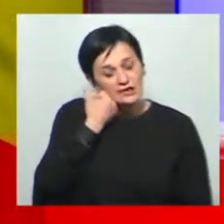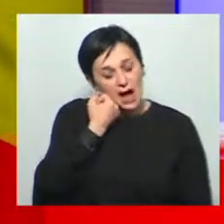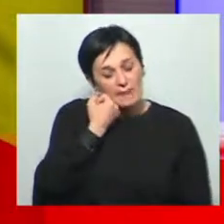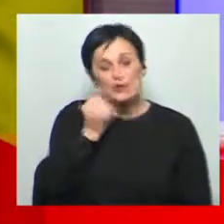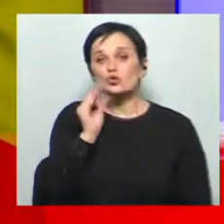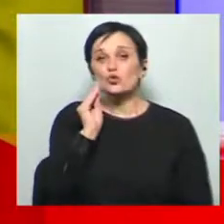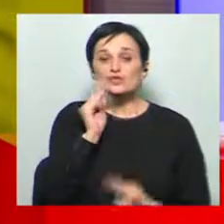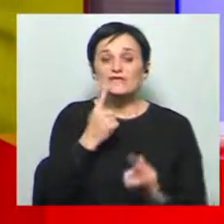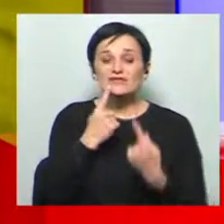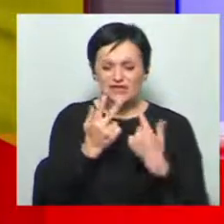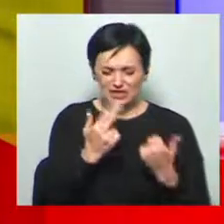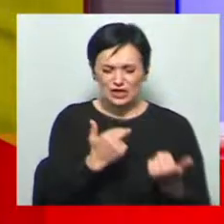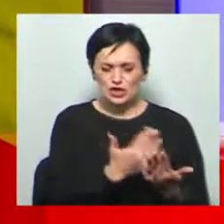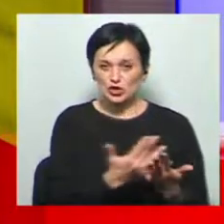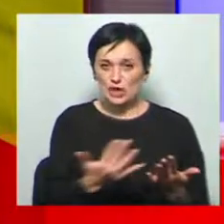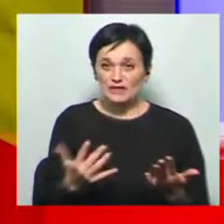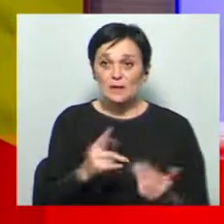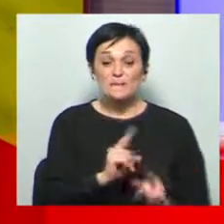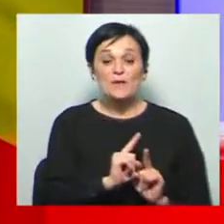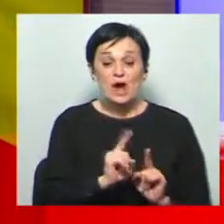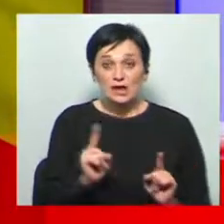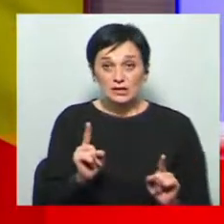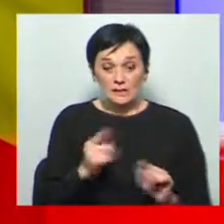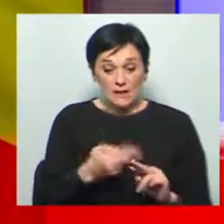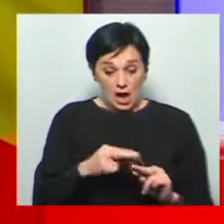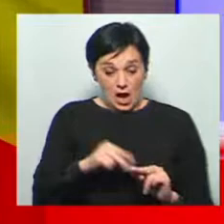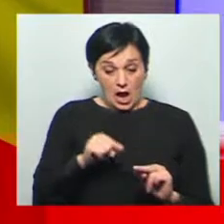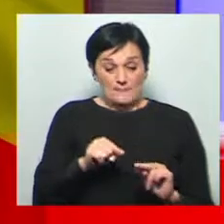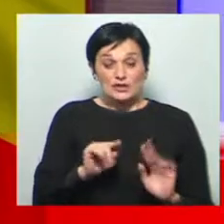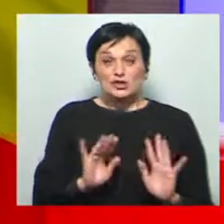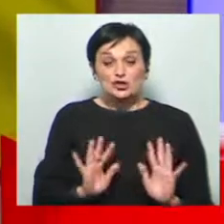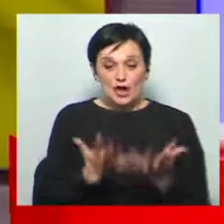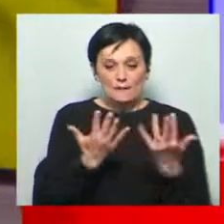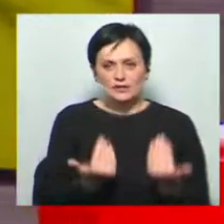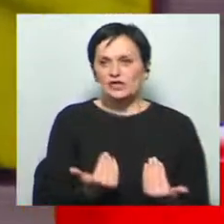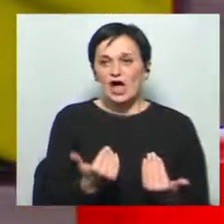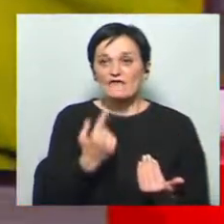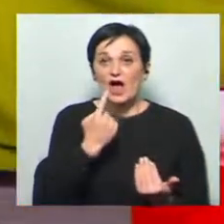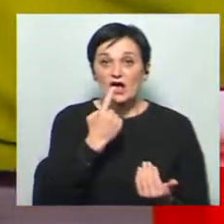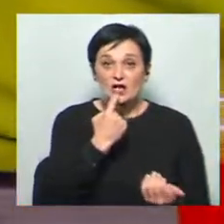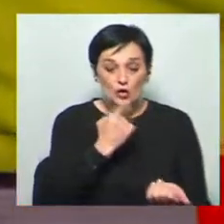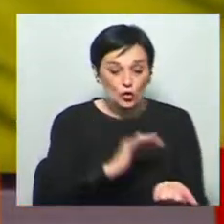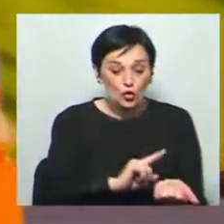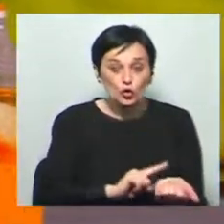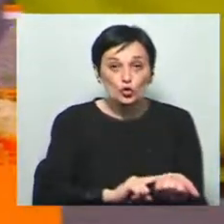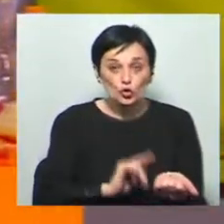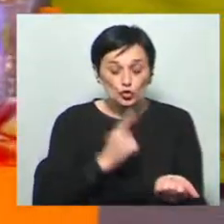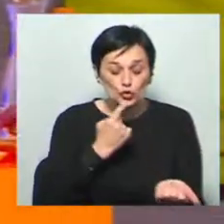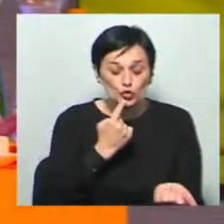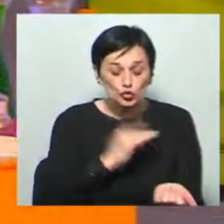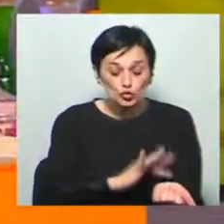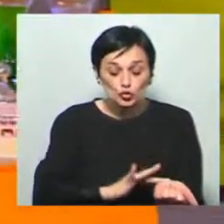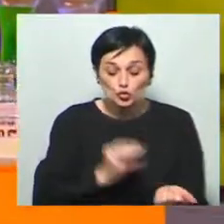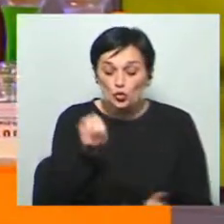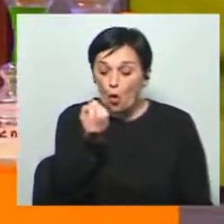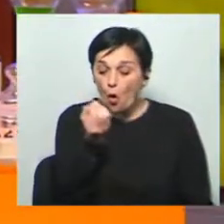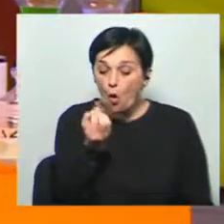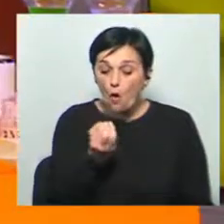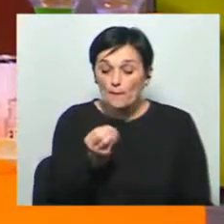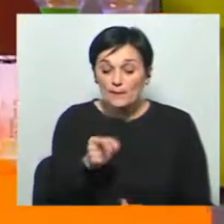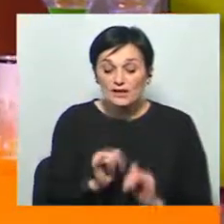როდესაც საუბრობთ და ასე შემდეგ. მაგრამ ამ შემთხვევაში თრომბის განვითარების რისკთან დაკავშირებითაც